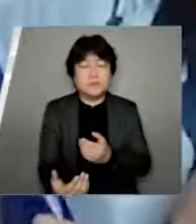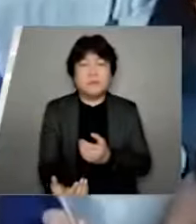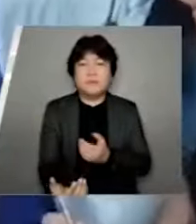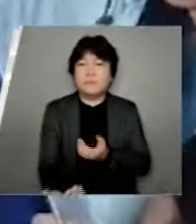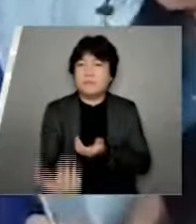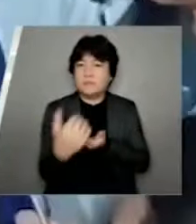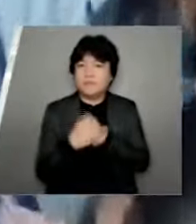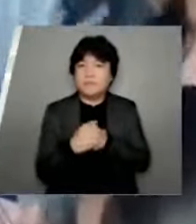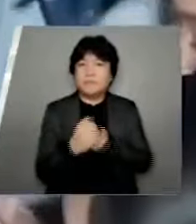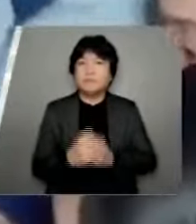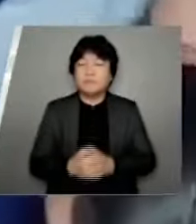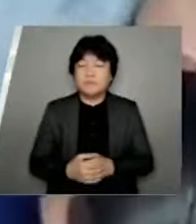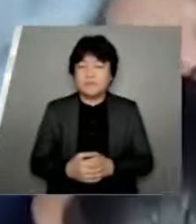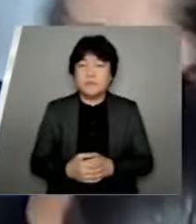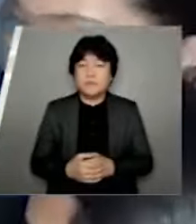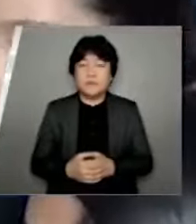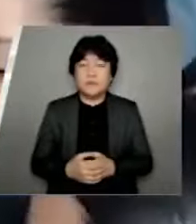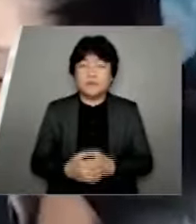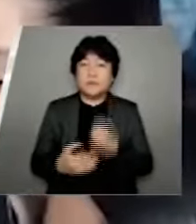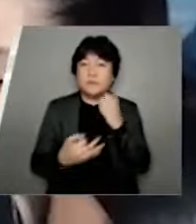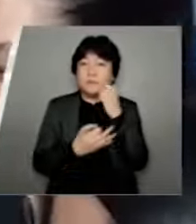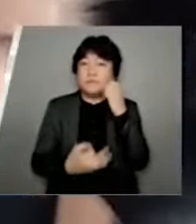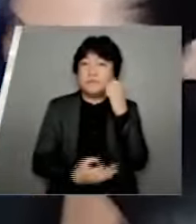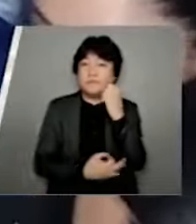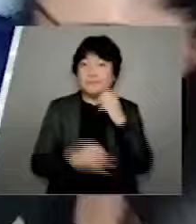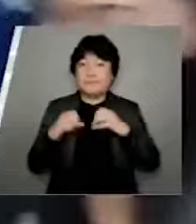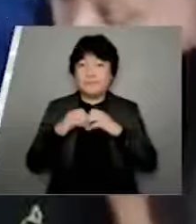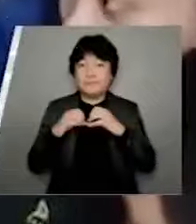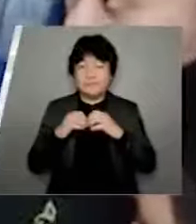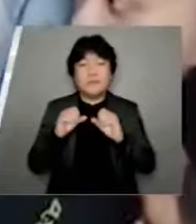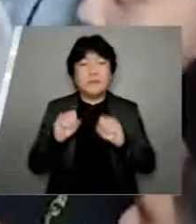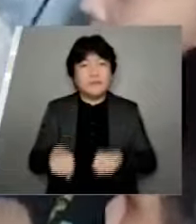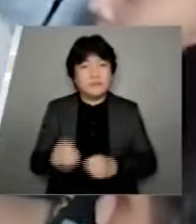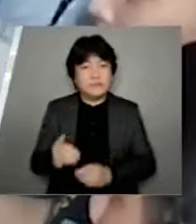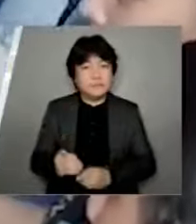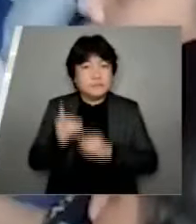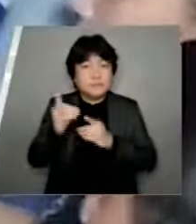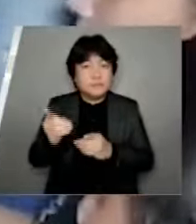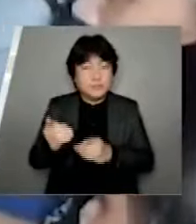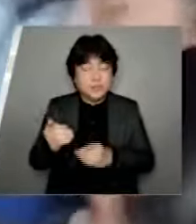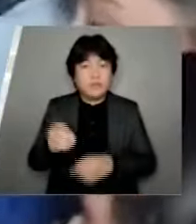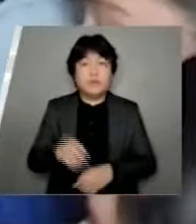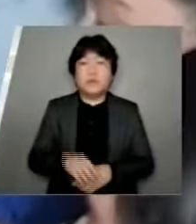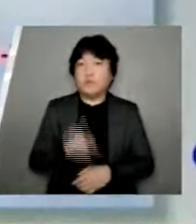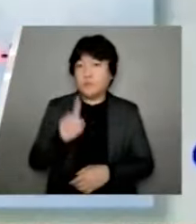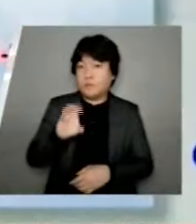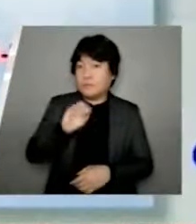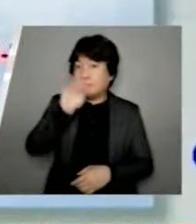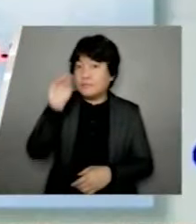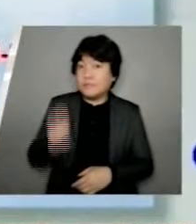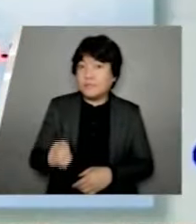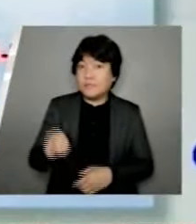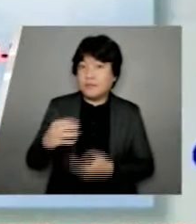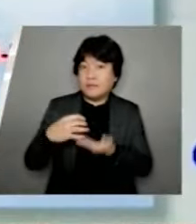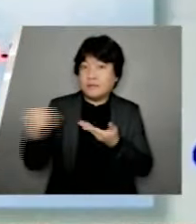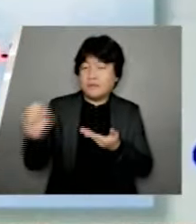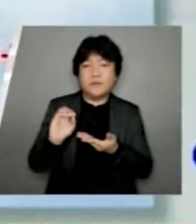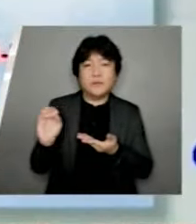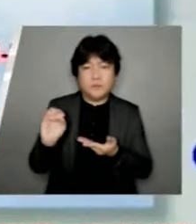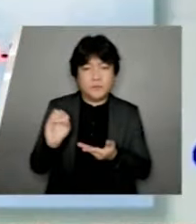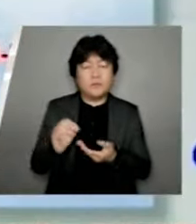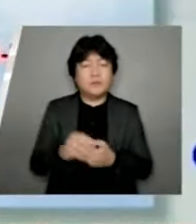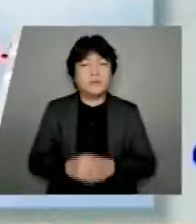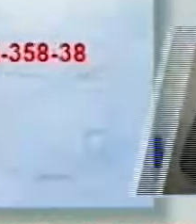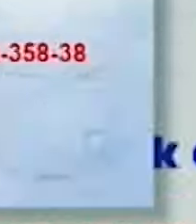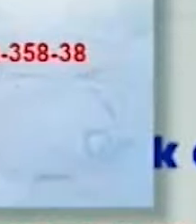Kapuso Foundation para sa inyong tulong. Ang inyong donasyon ay 100% tax deductible. Magbayanihan po tayo, mga